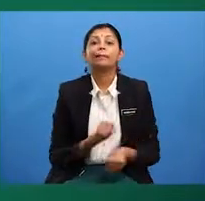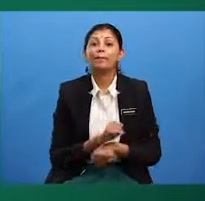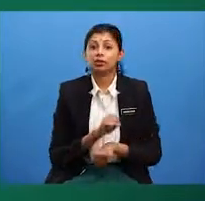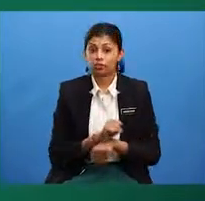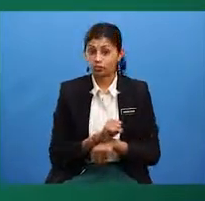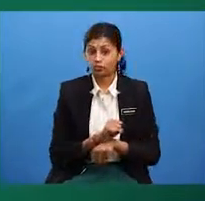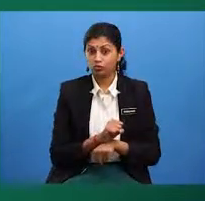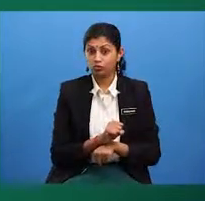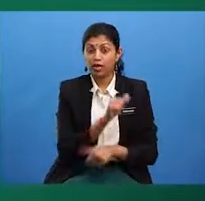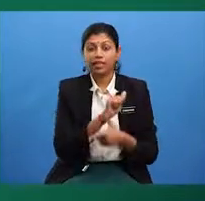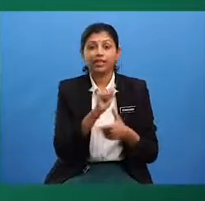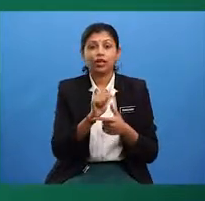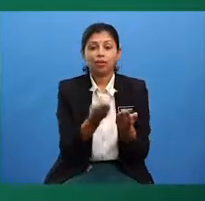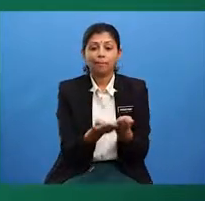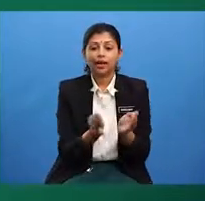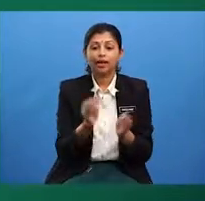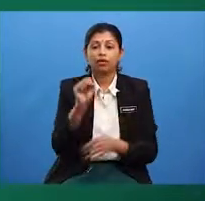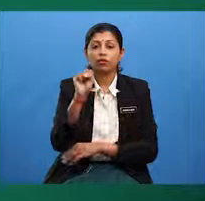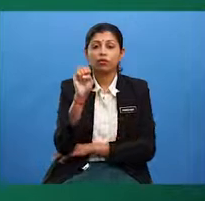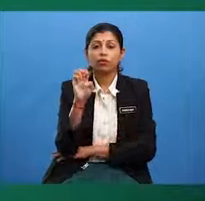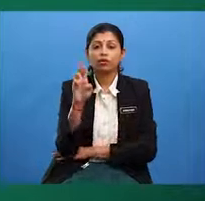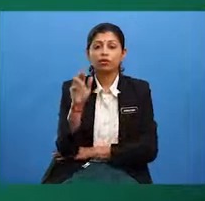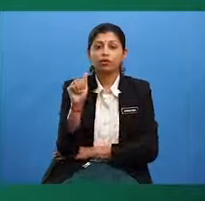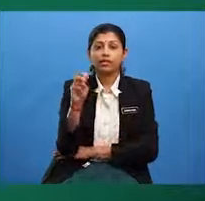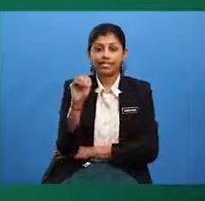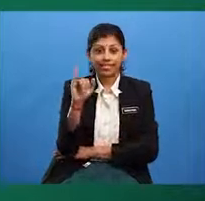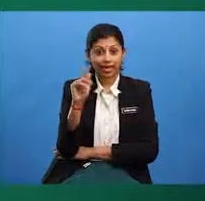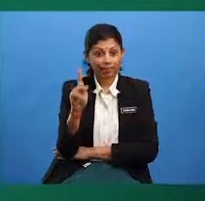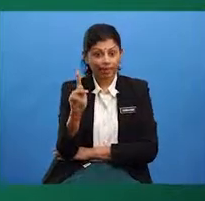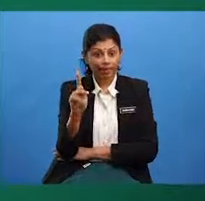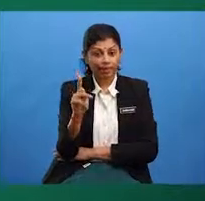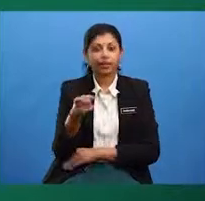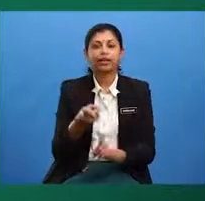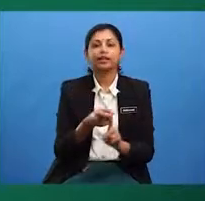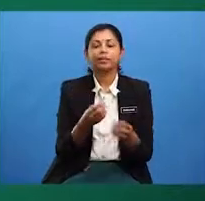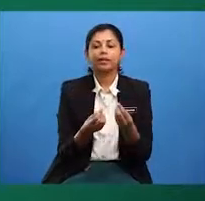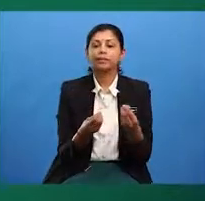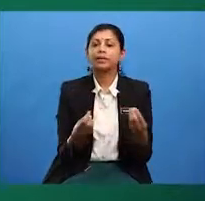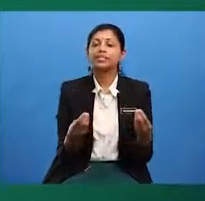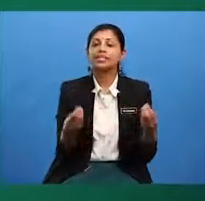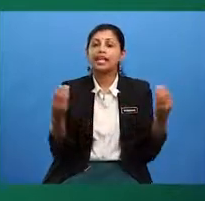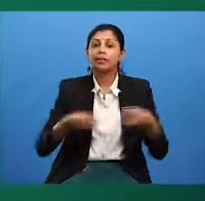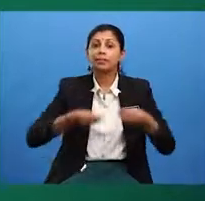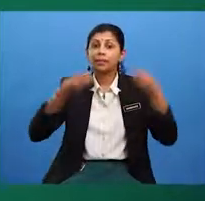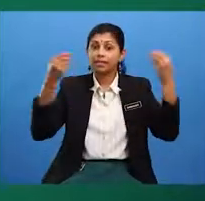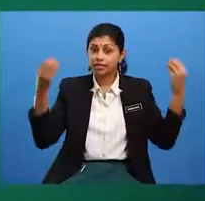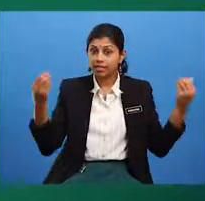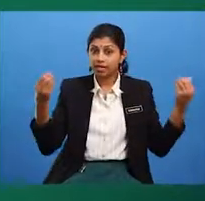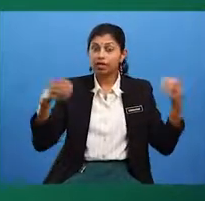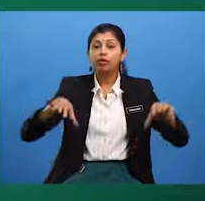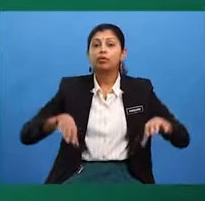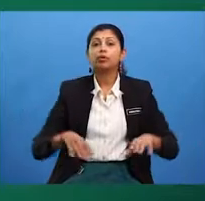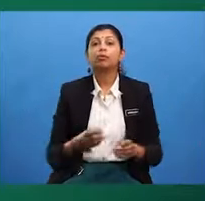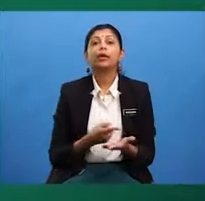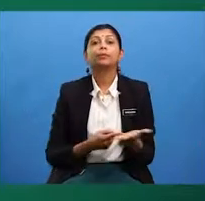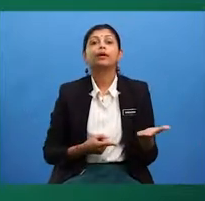atau mangkuk seramik. Daripada pasir pula, kita boleh menghasilkan objek-objek